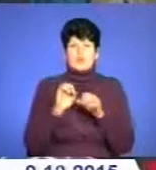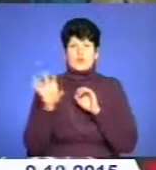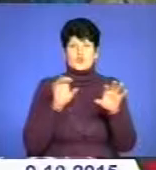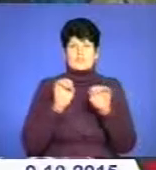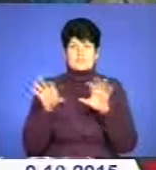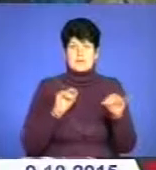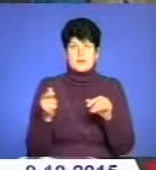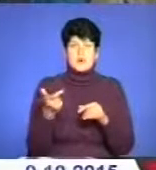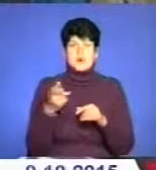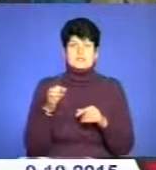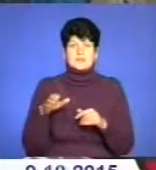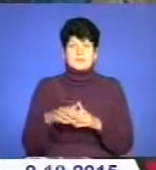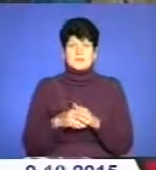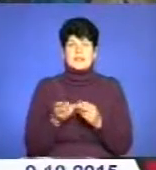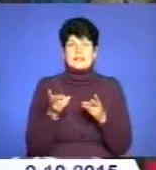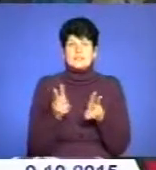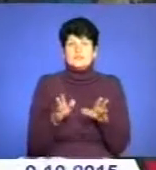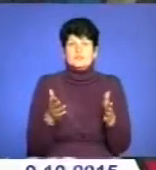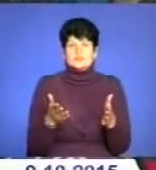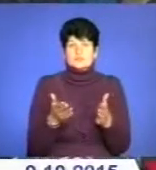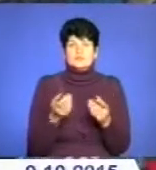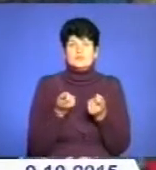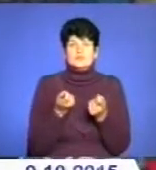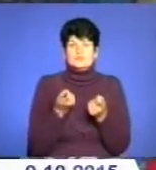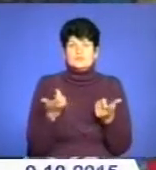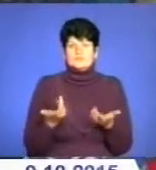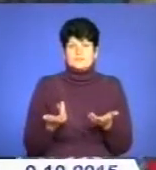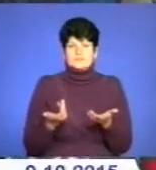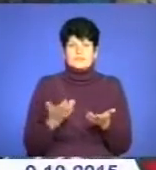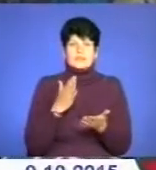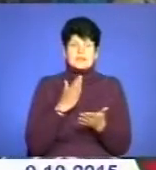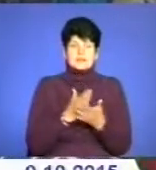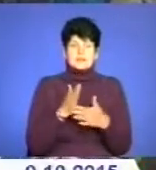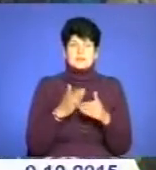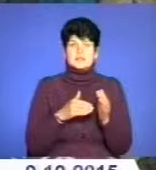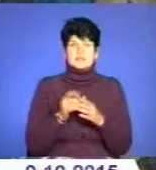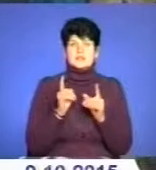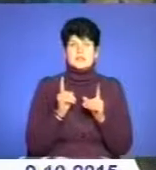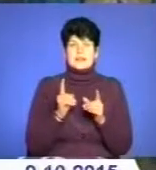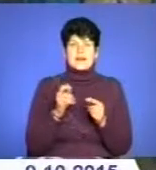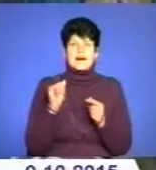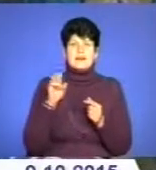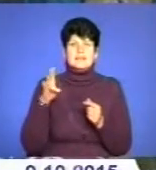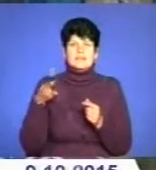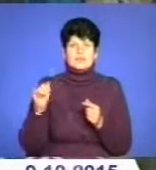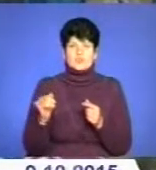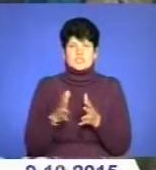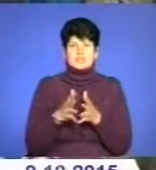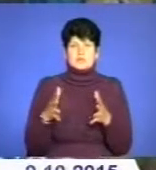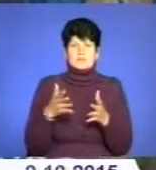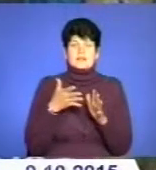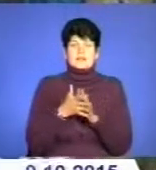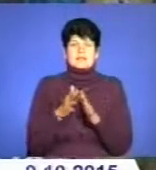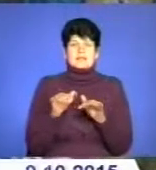вже по госпіталях, залишилося геть зовсім трошки. Є практично тільки одні антибіотики широкого спектру дії,